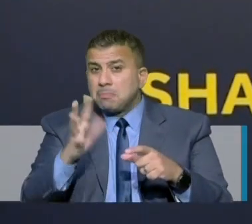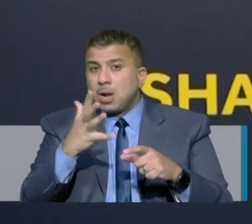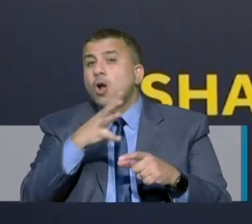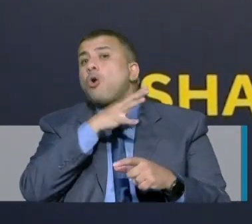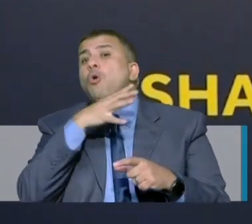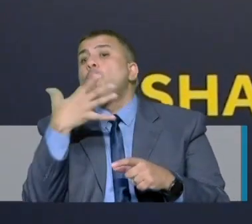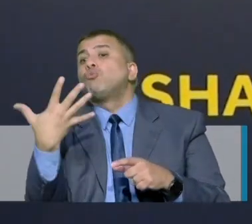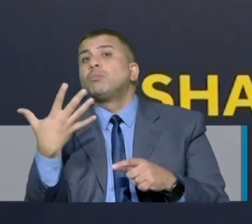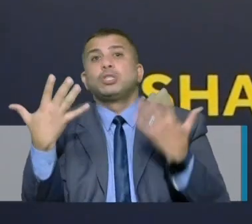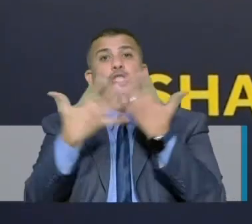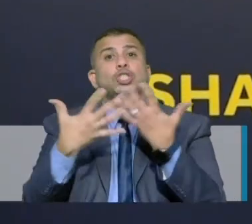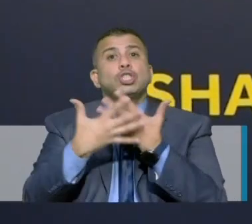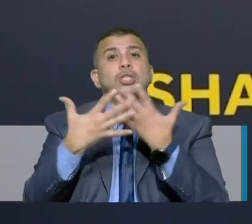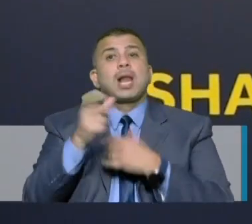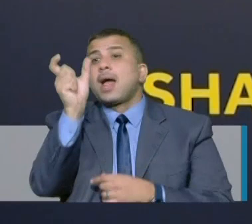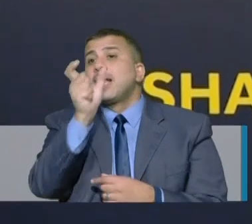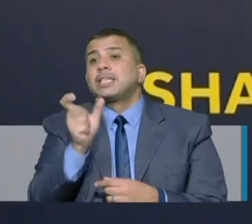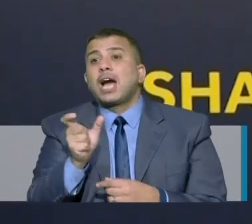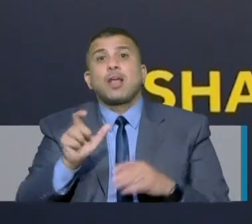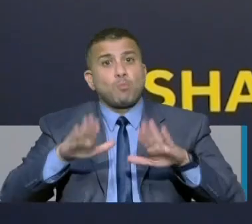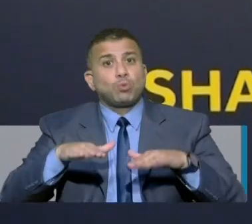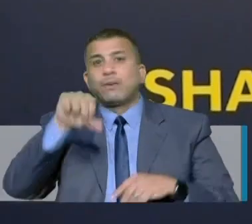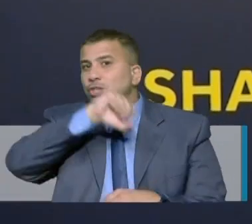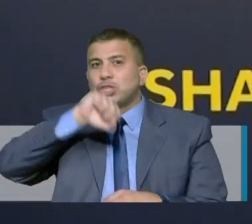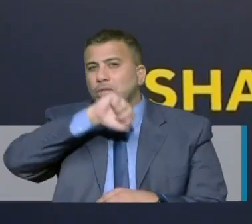500 شركة إيطالية في الشارقة،